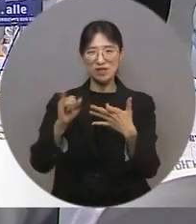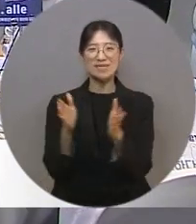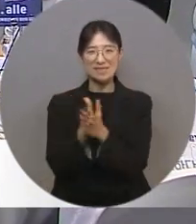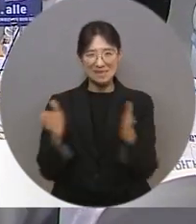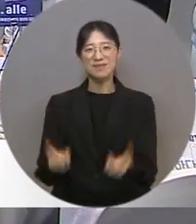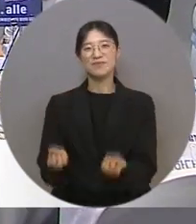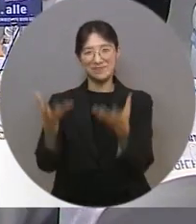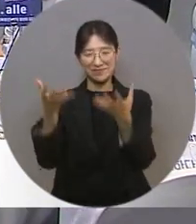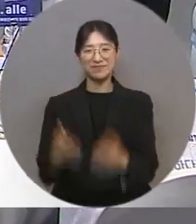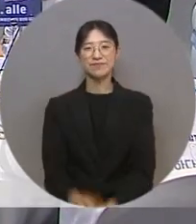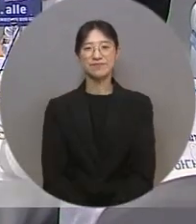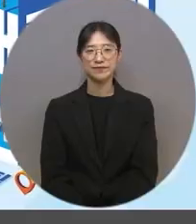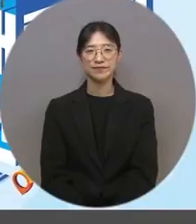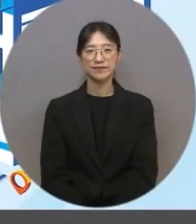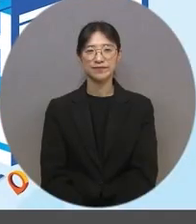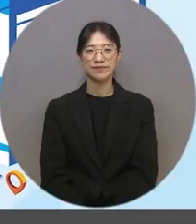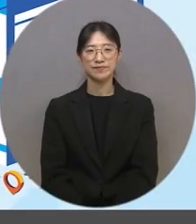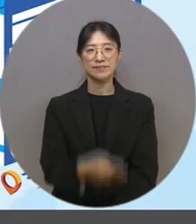발대식이 진행됐습니다.